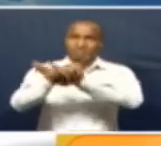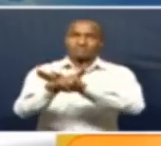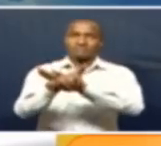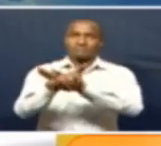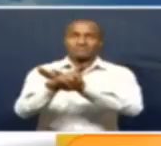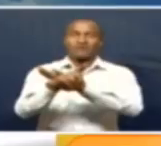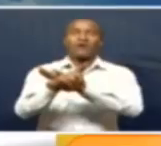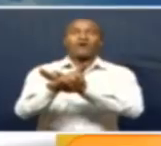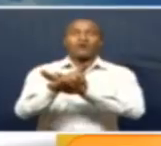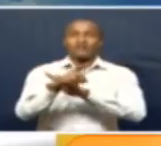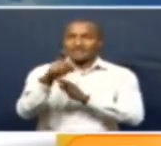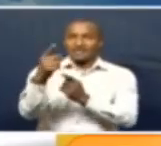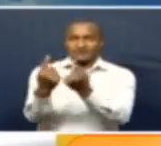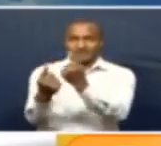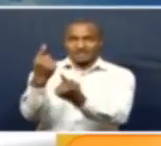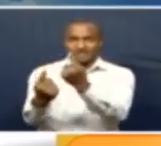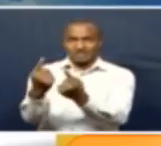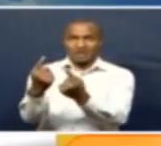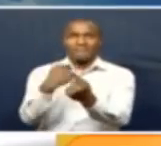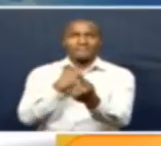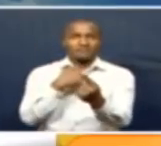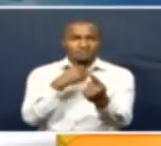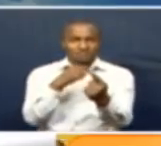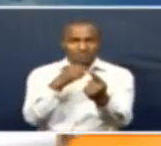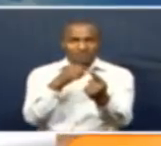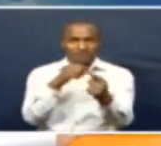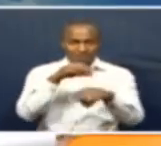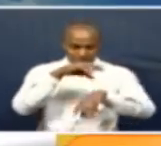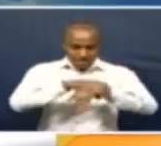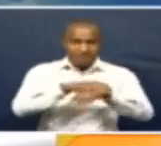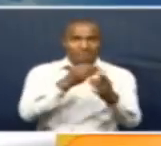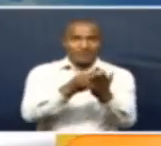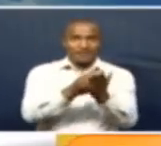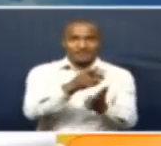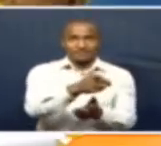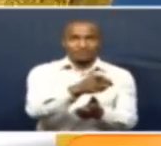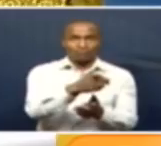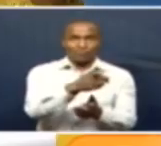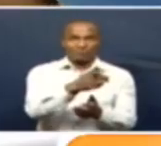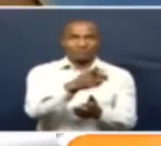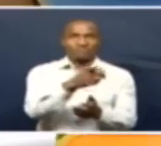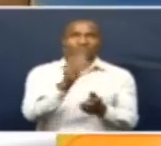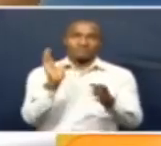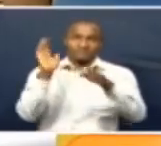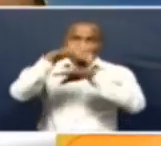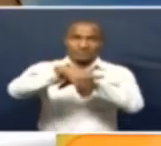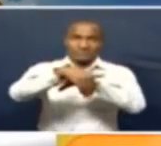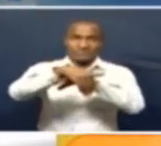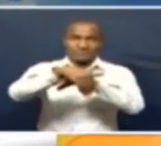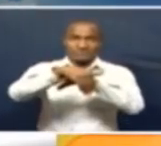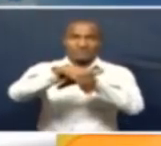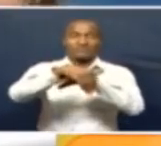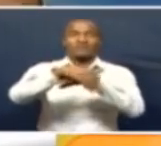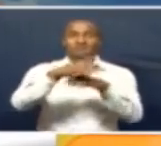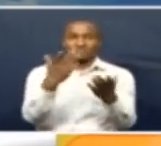mboma walikuwa kitchen. Bila nilienda nikatoa, nilipata pesa na chondo. Juu nilipoingia kwa nyumba ilikuwa ya